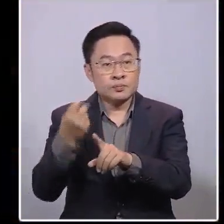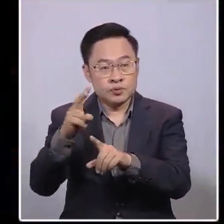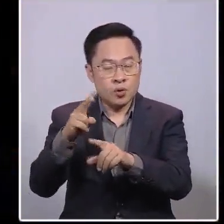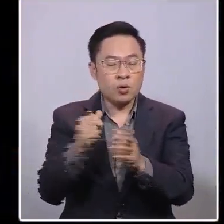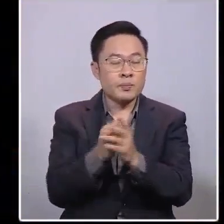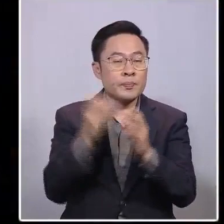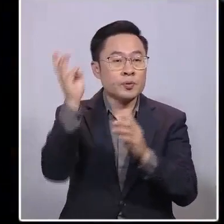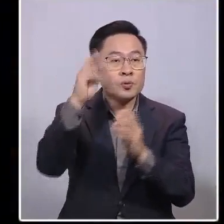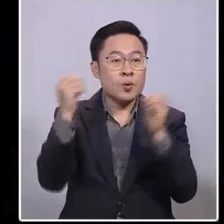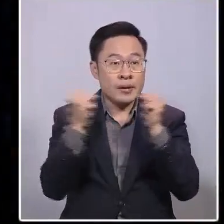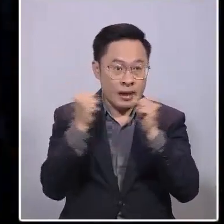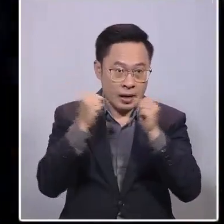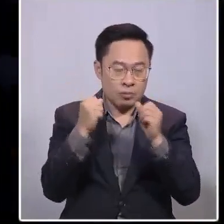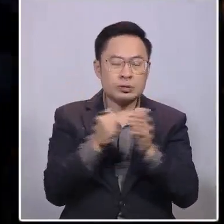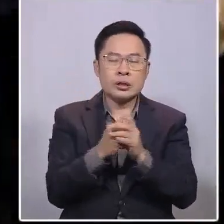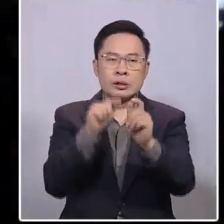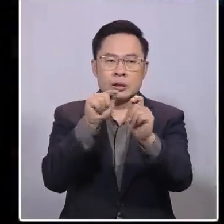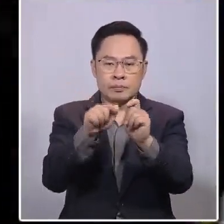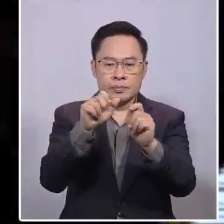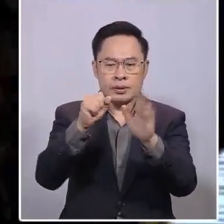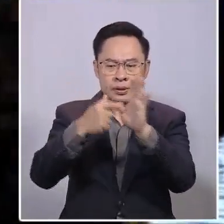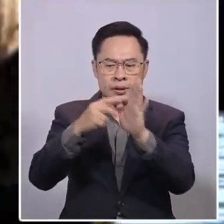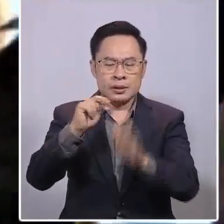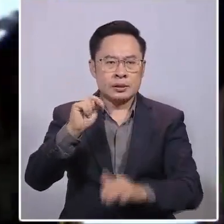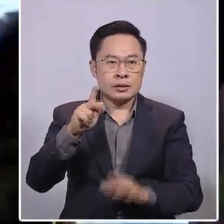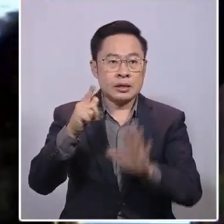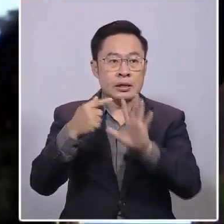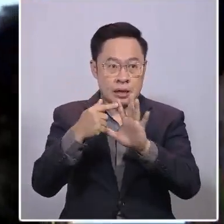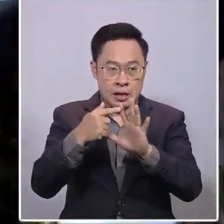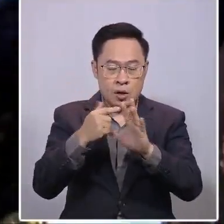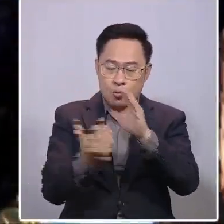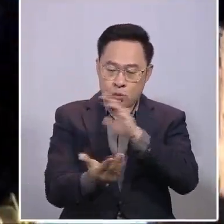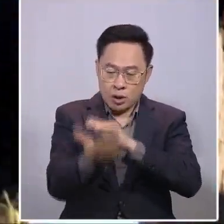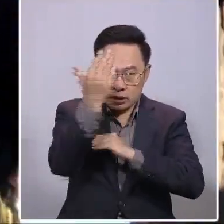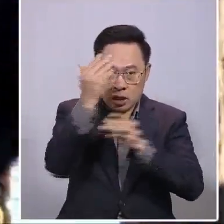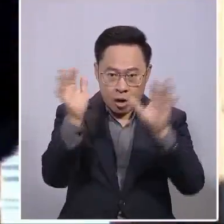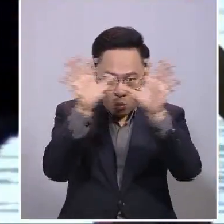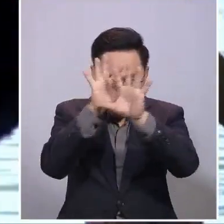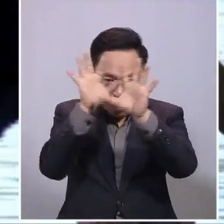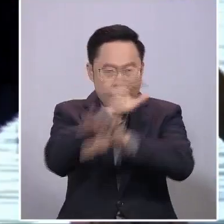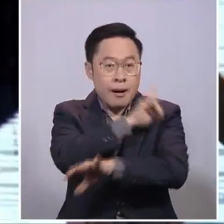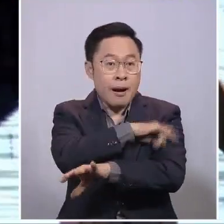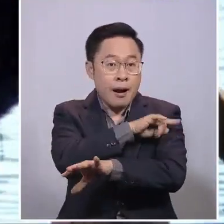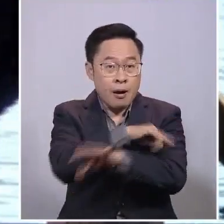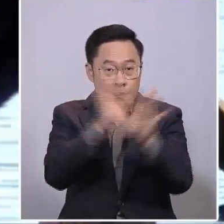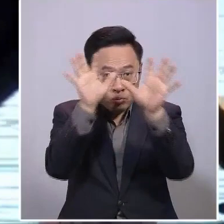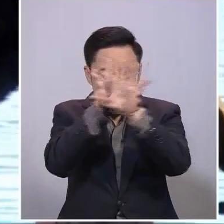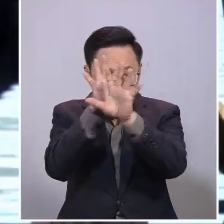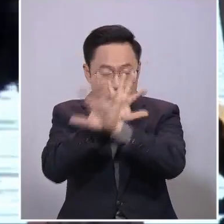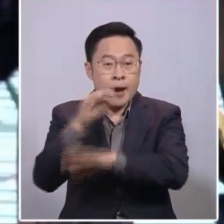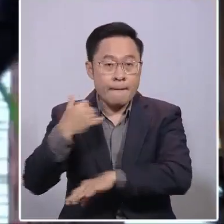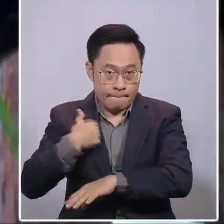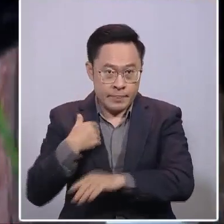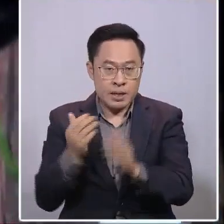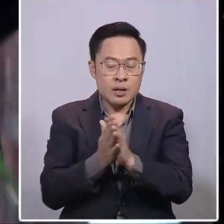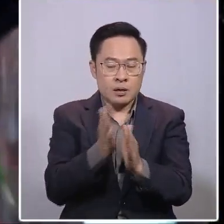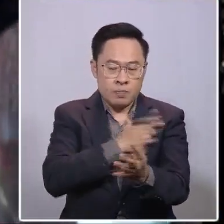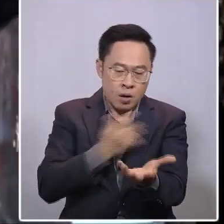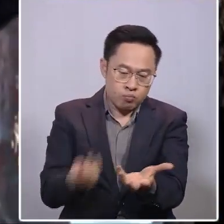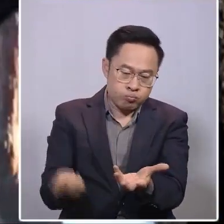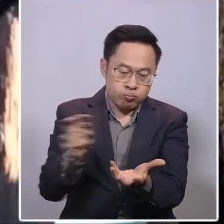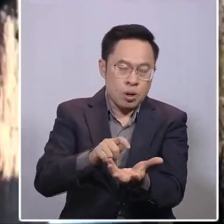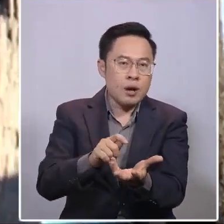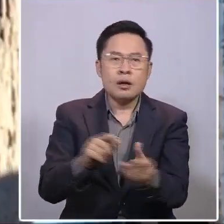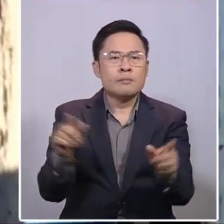อกก็จะไปกันที่อำเภอสังขละบุรีแล้วก็ไปตักบาตรบริเวณเนี่ยสะพานไม้ไผ่สะพานอุตมานุสรณ์เนี่ยกันเป็นจำนวนมากนะค